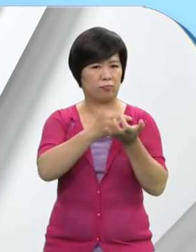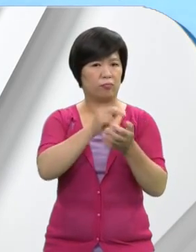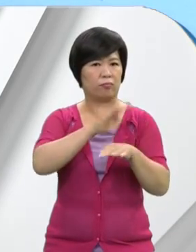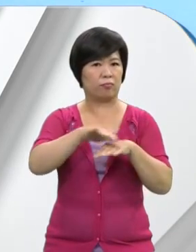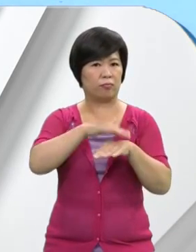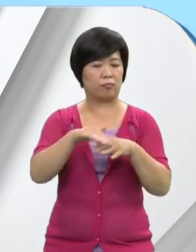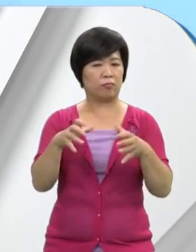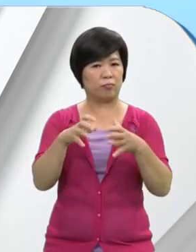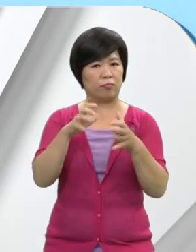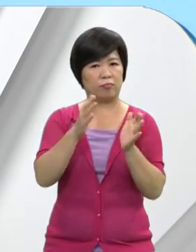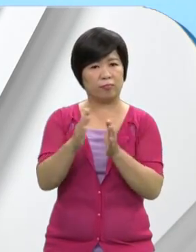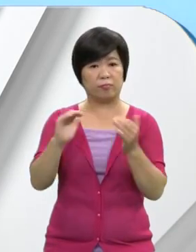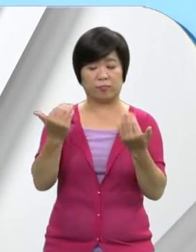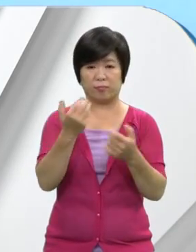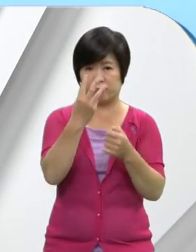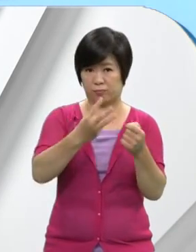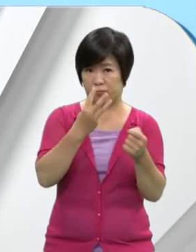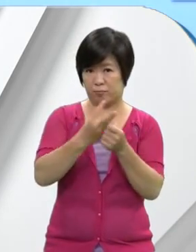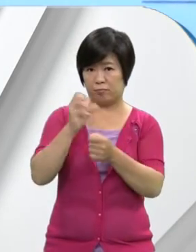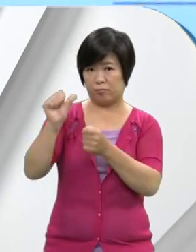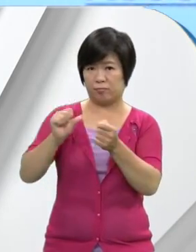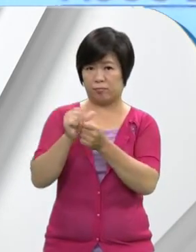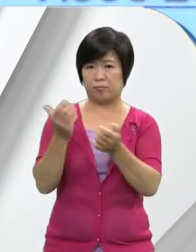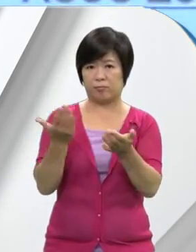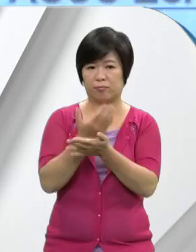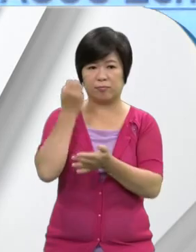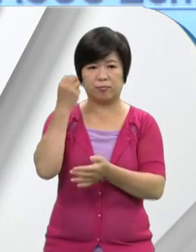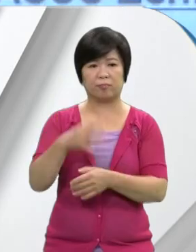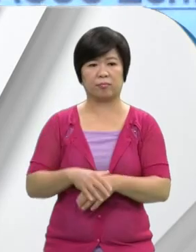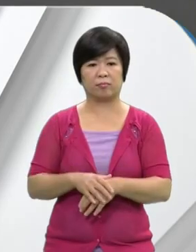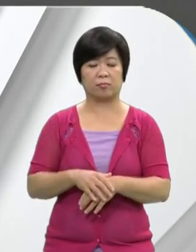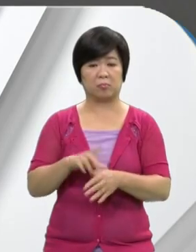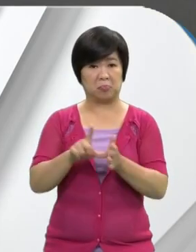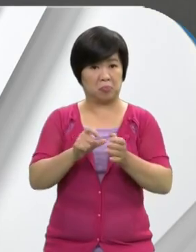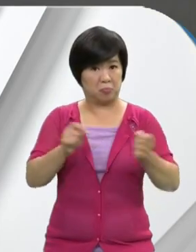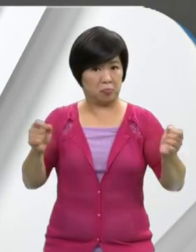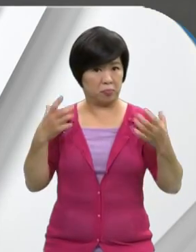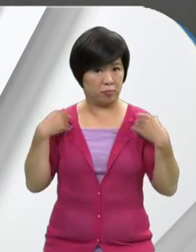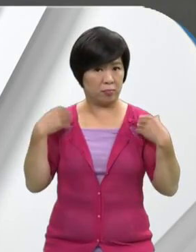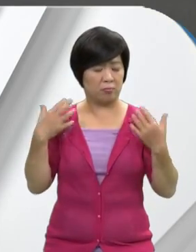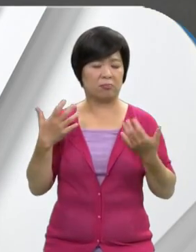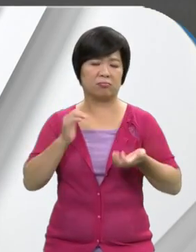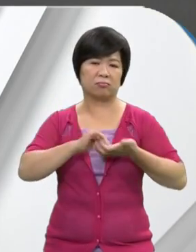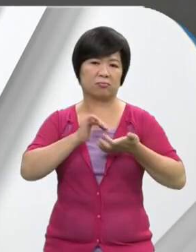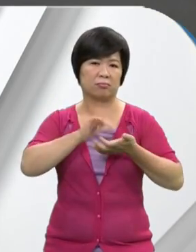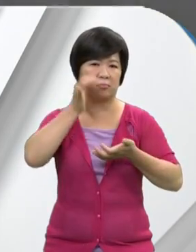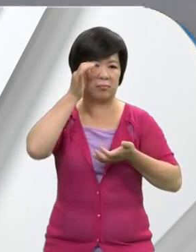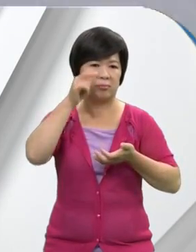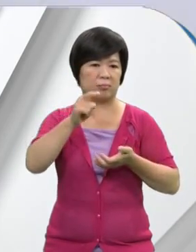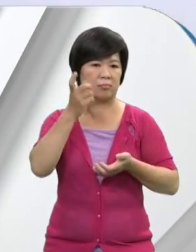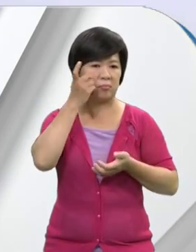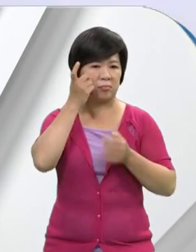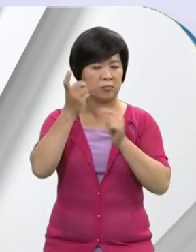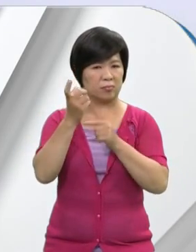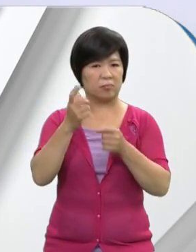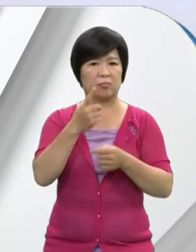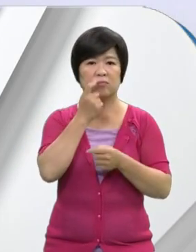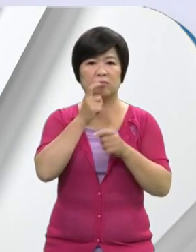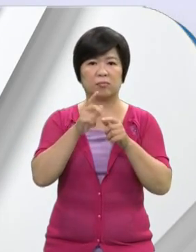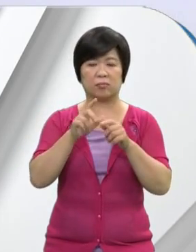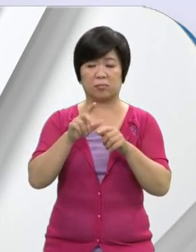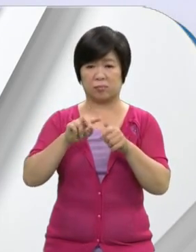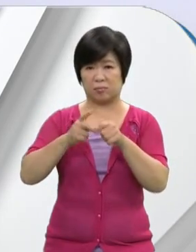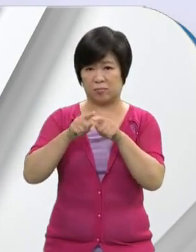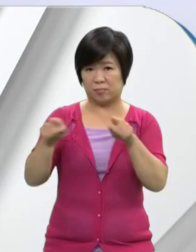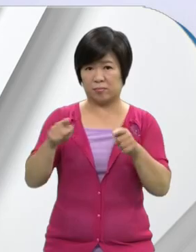期间，大约是3到5年。但是 MS 的长期使用还要看手机降的风险，所以绿色扶贫和美